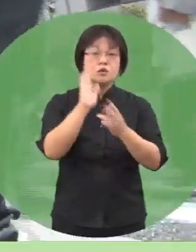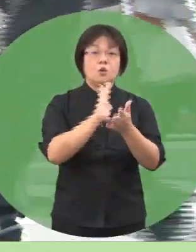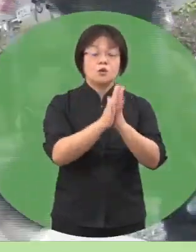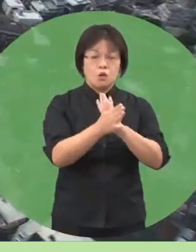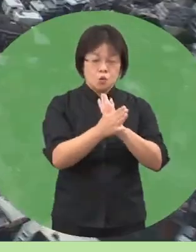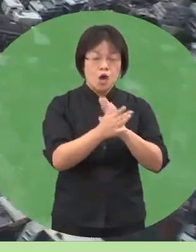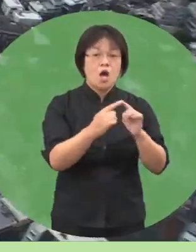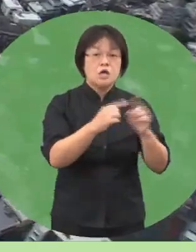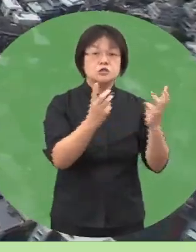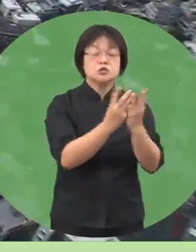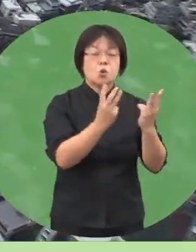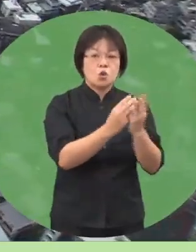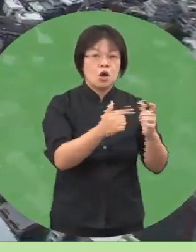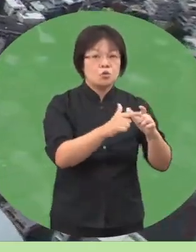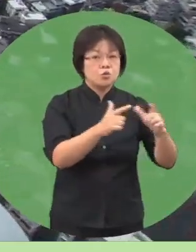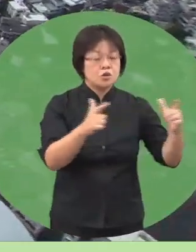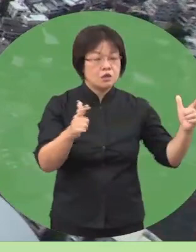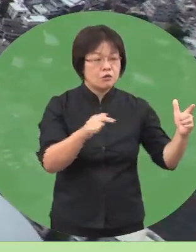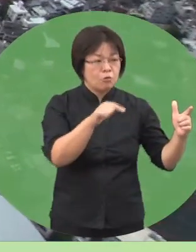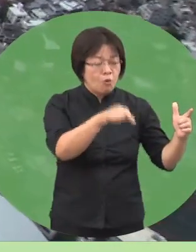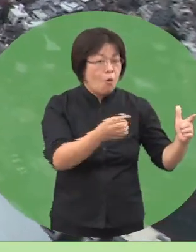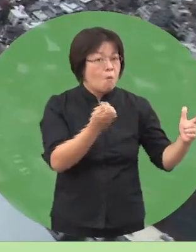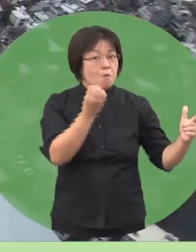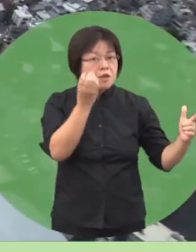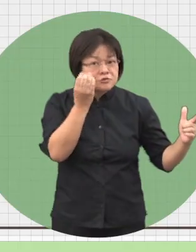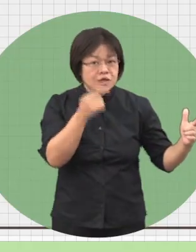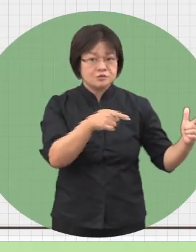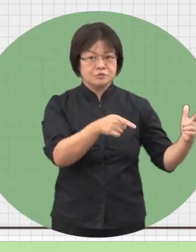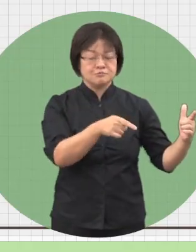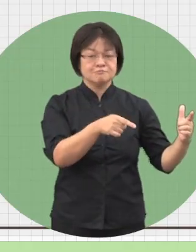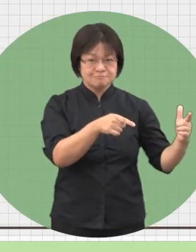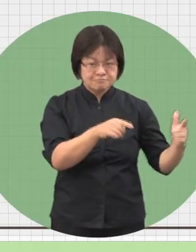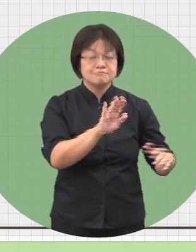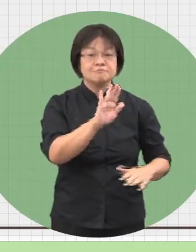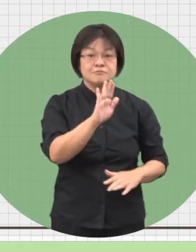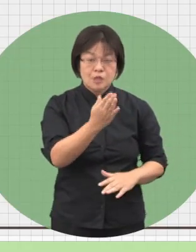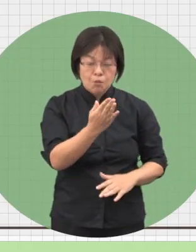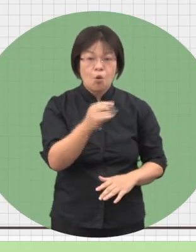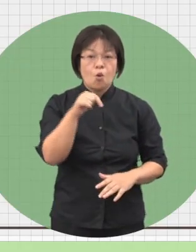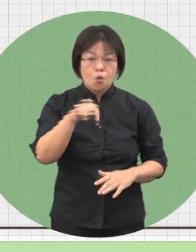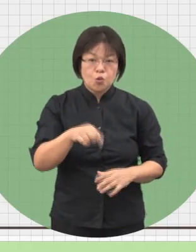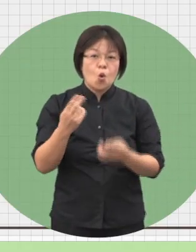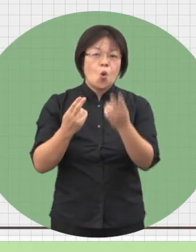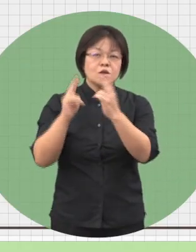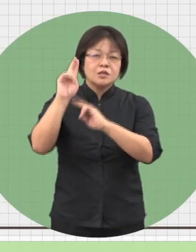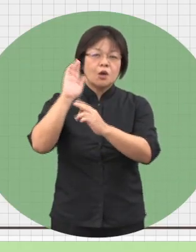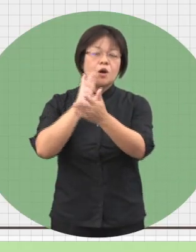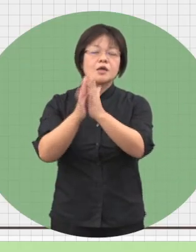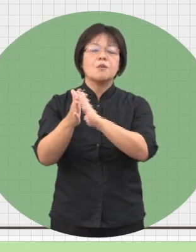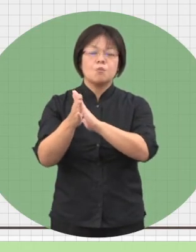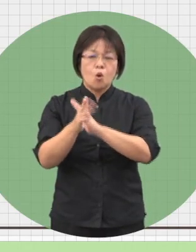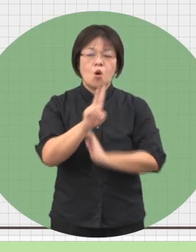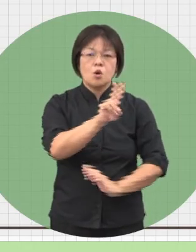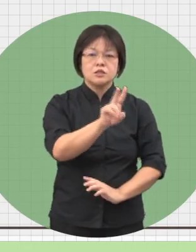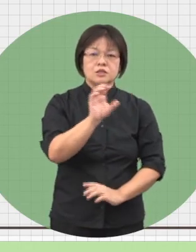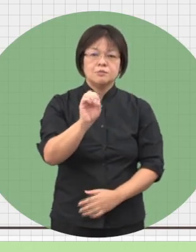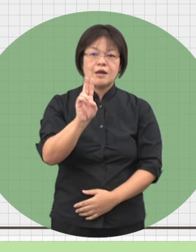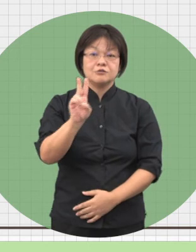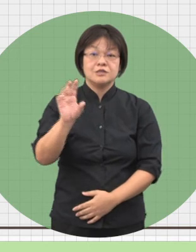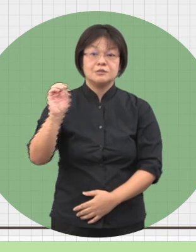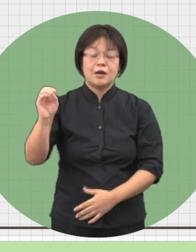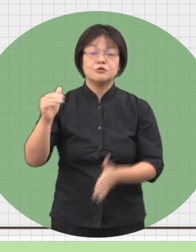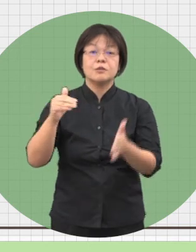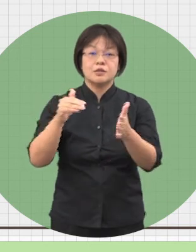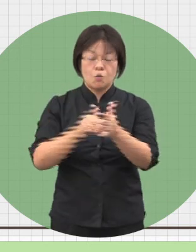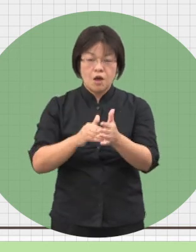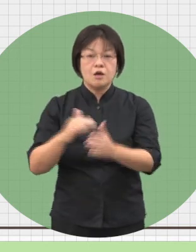増えている数少ない都道府県の一つです。ところがその沖縄県も2020年までは増